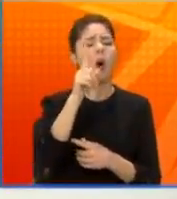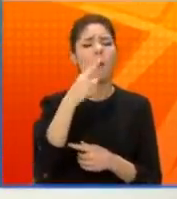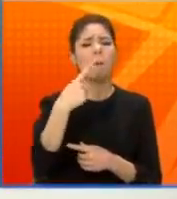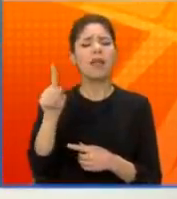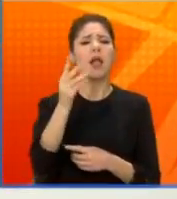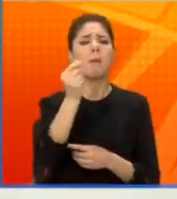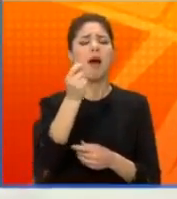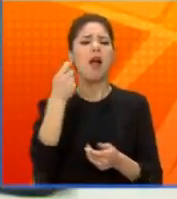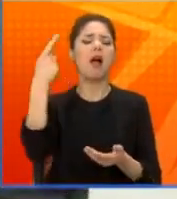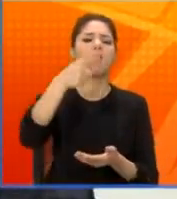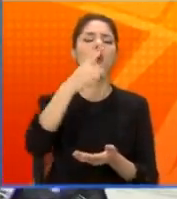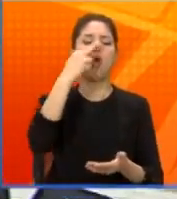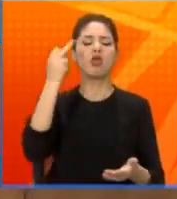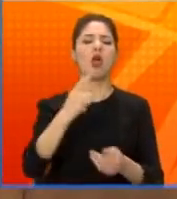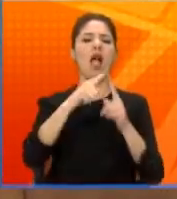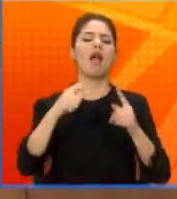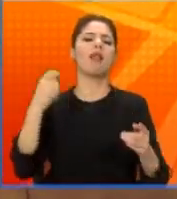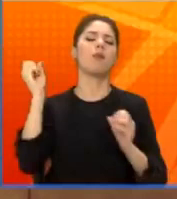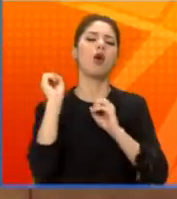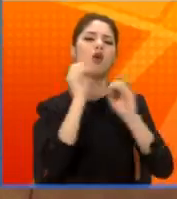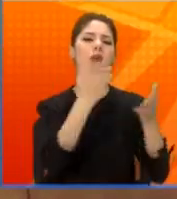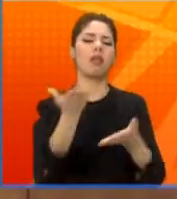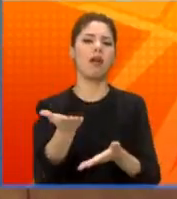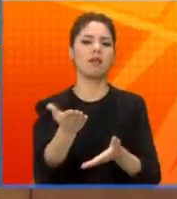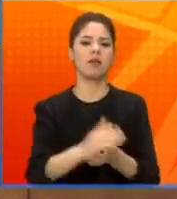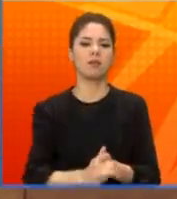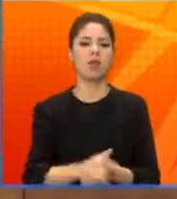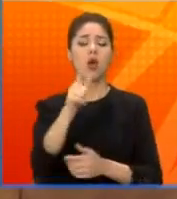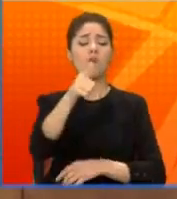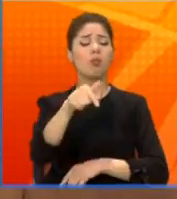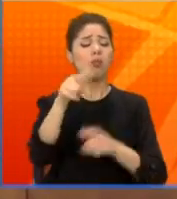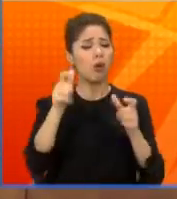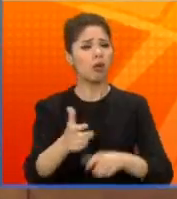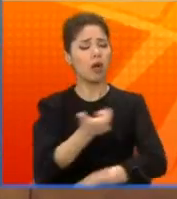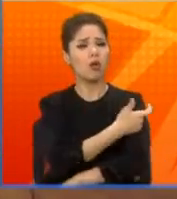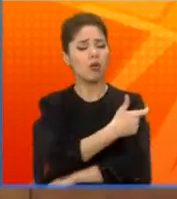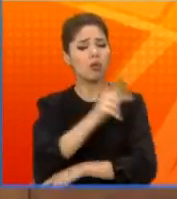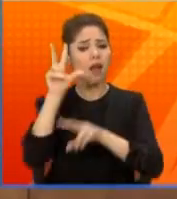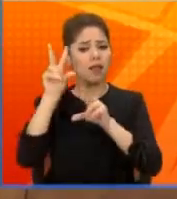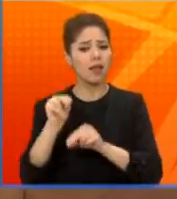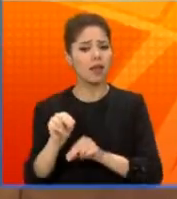imzayla dolandırıcıların hesabına gönderdi. Buradaki yurtlarda dedi yatan dedi